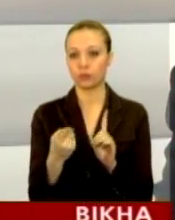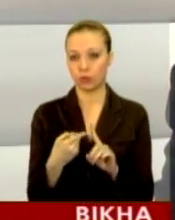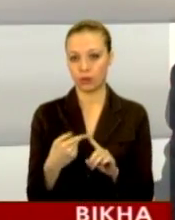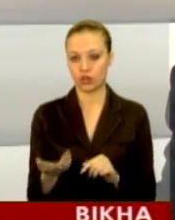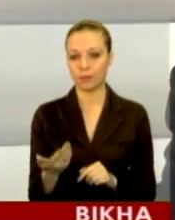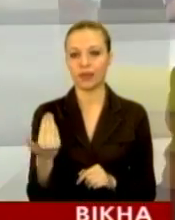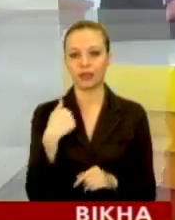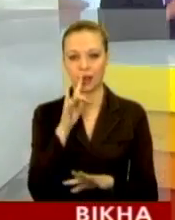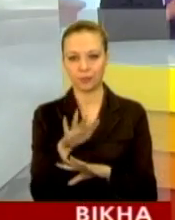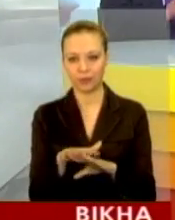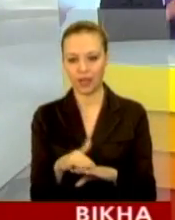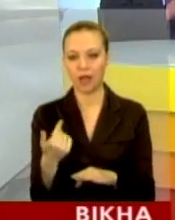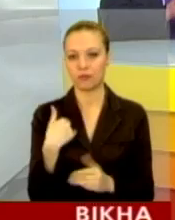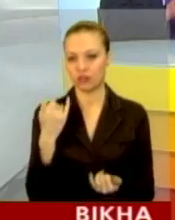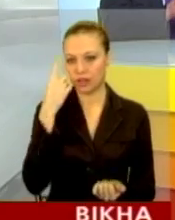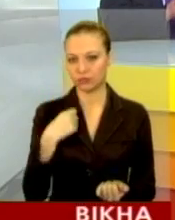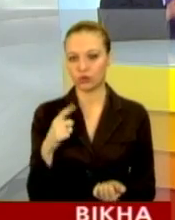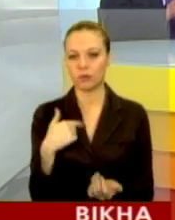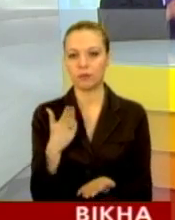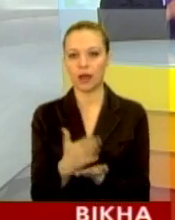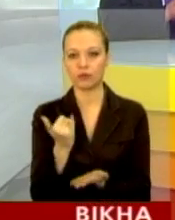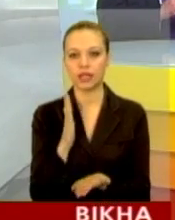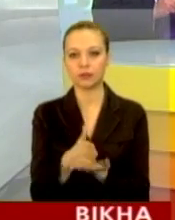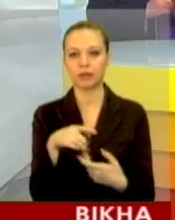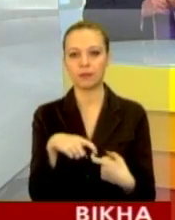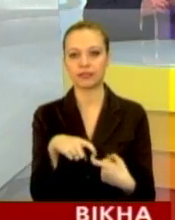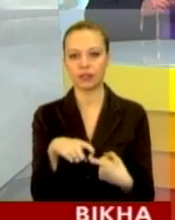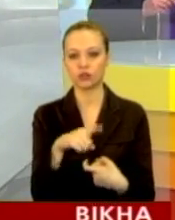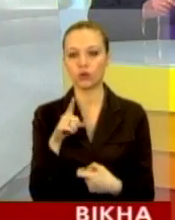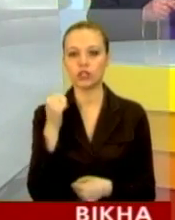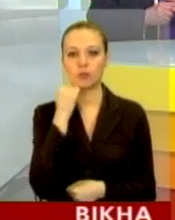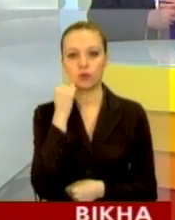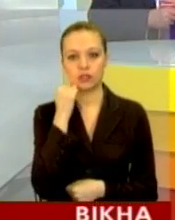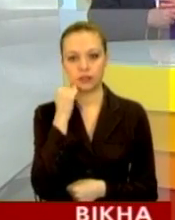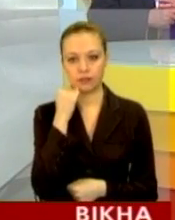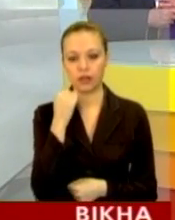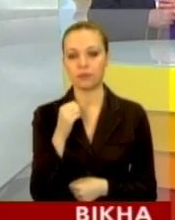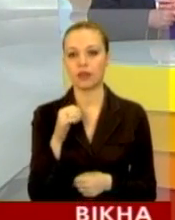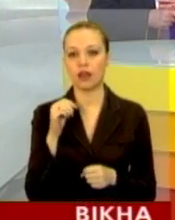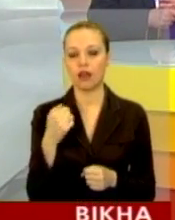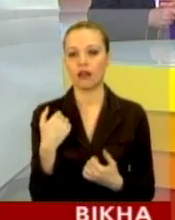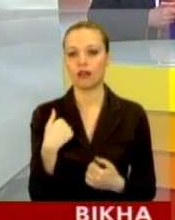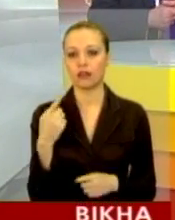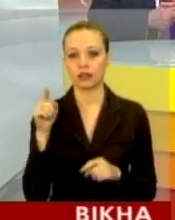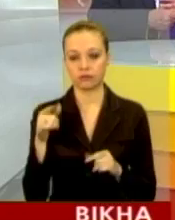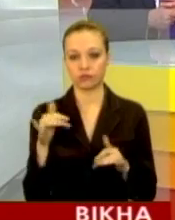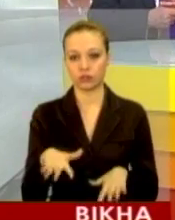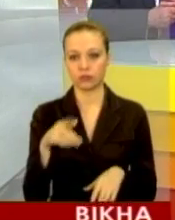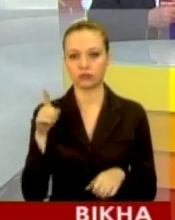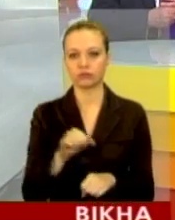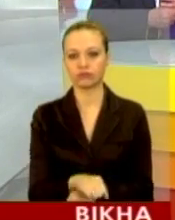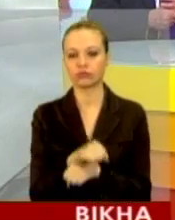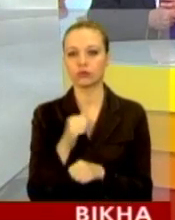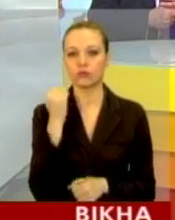Ага. Я перепрошую, мені повідомляють, що ми маємо зараз прямий зв'язок з Москви. Да, будь ласка. Там, я нагадаю, що там